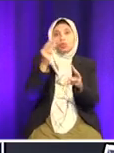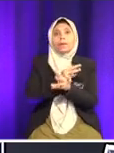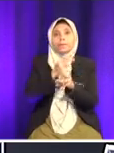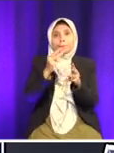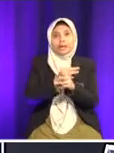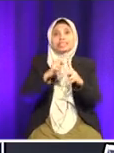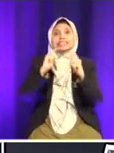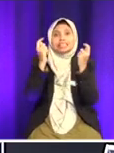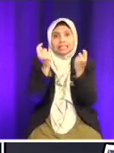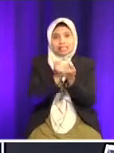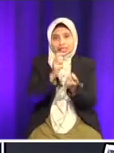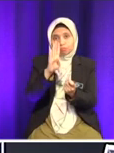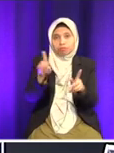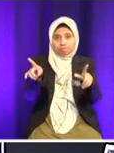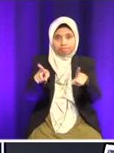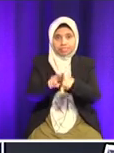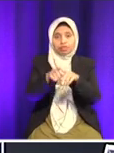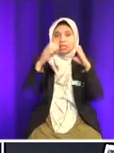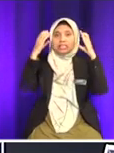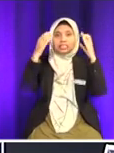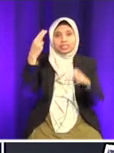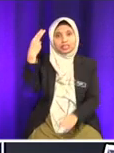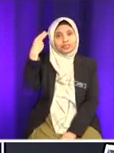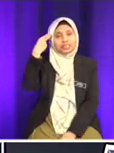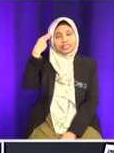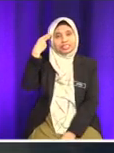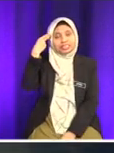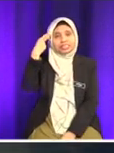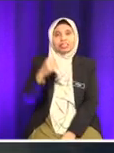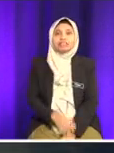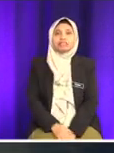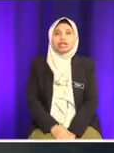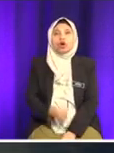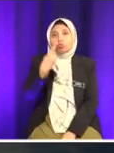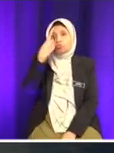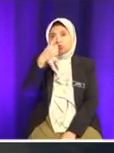tingkatan 4 bersama cekgu Hadi baik